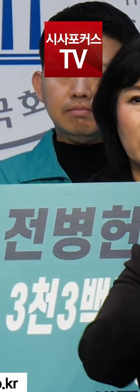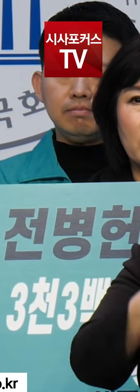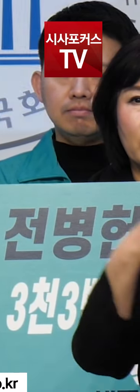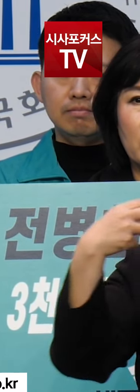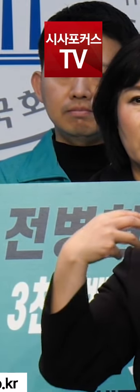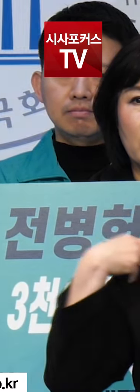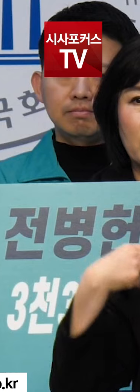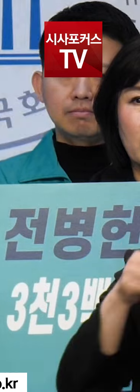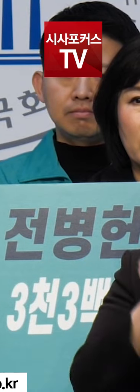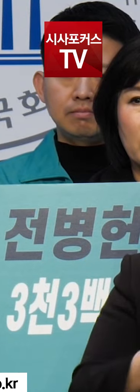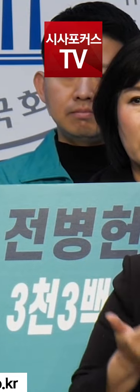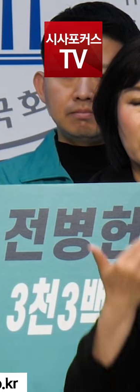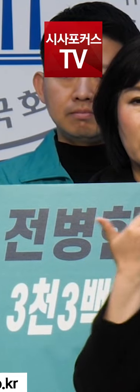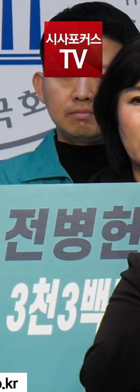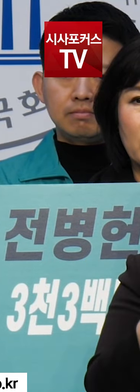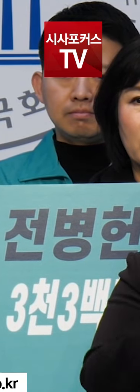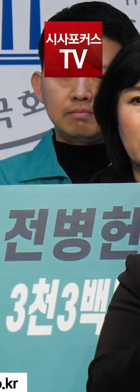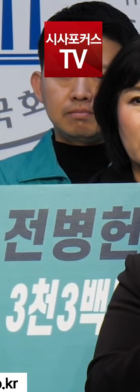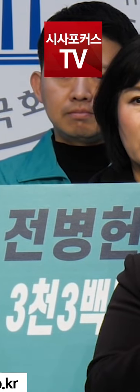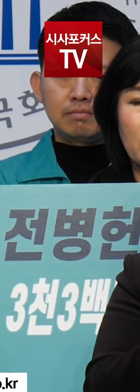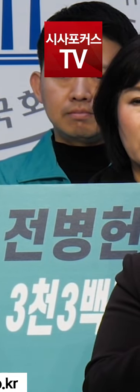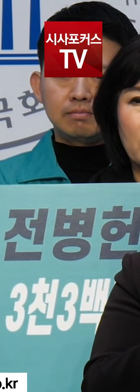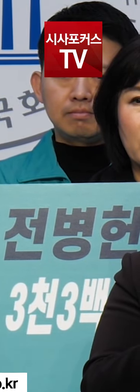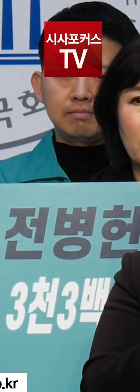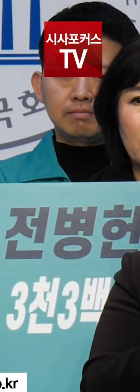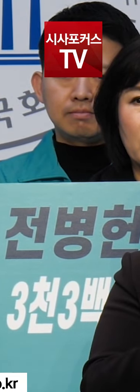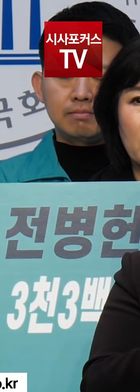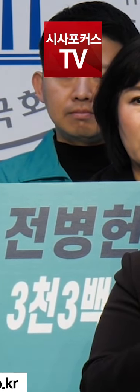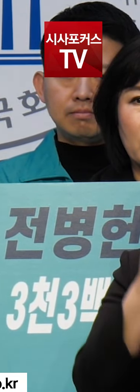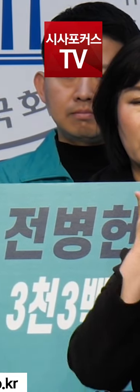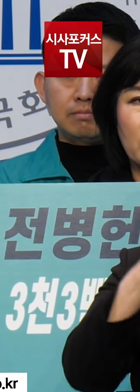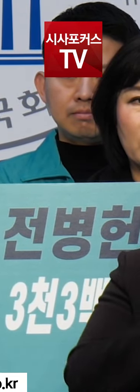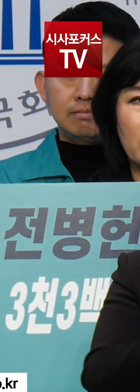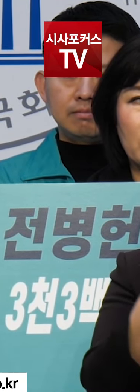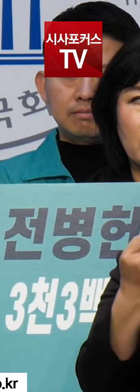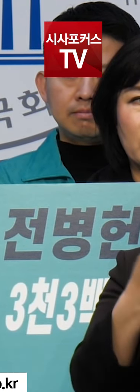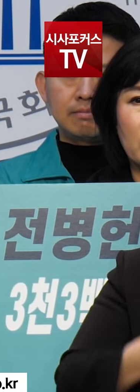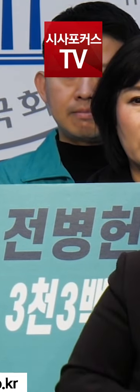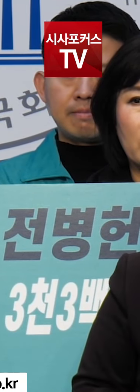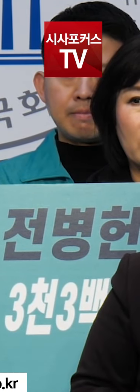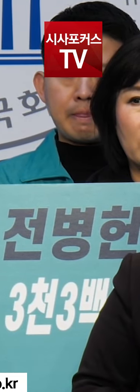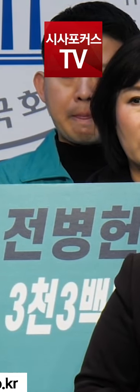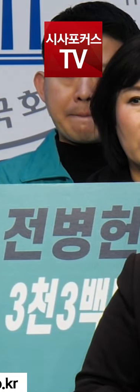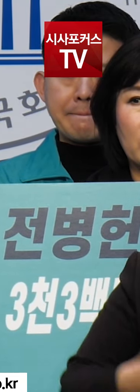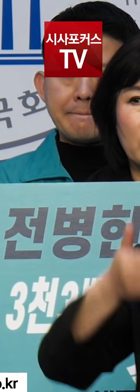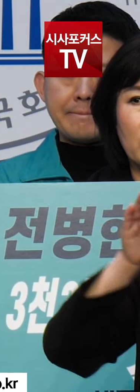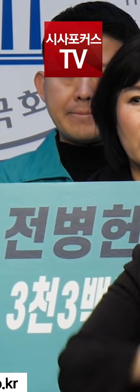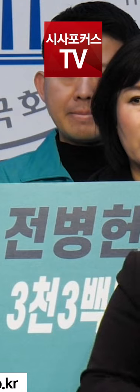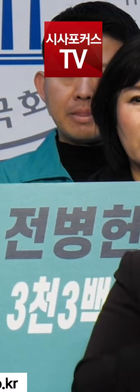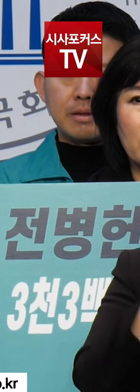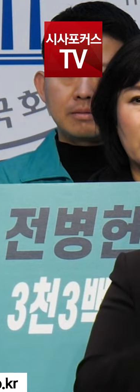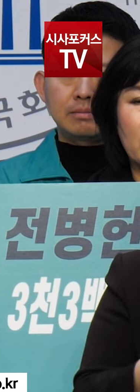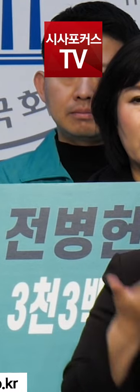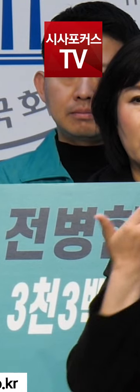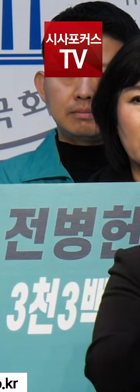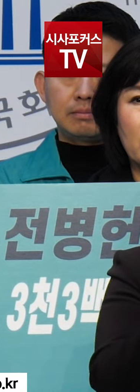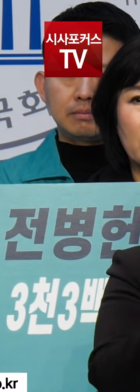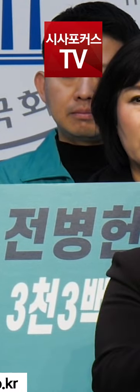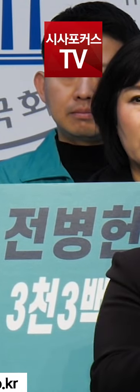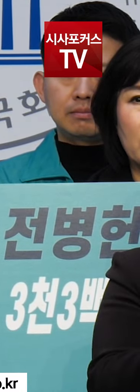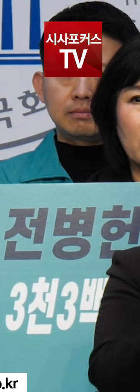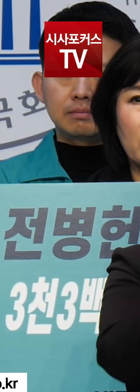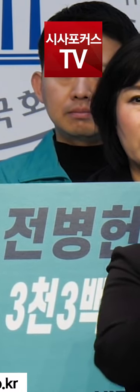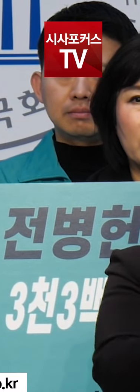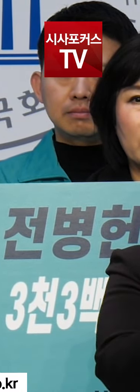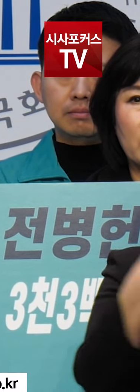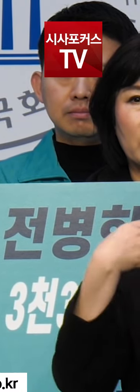정권을 심판해야 할 강력한 이유입니다. 그러나 심판해야 할 것은